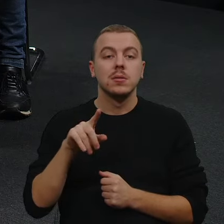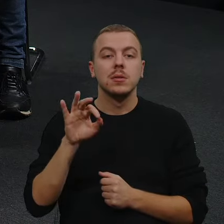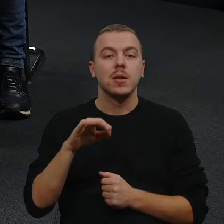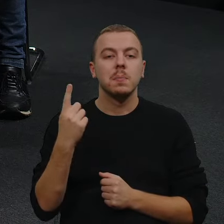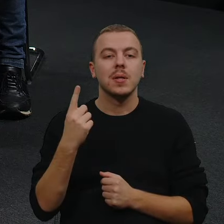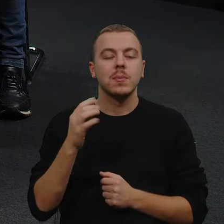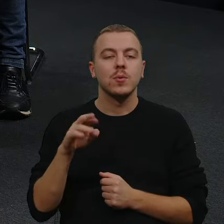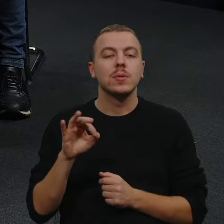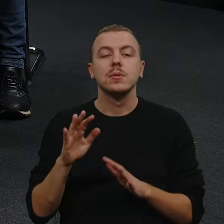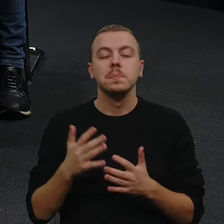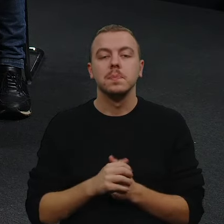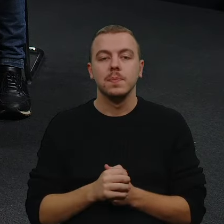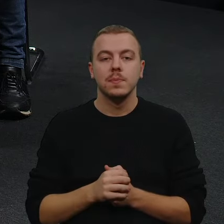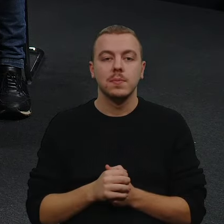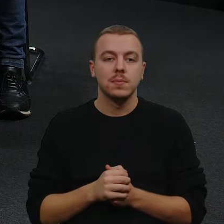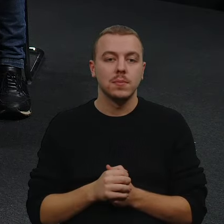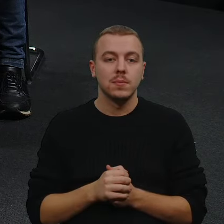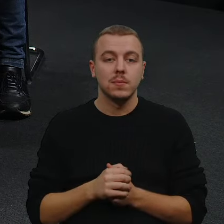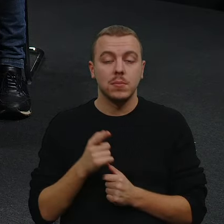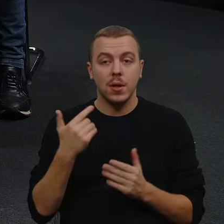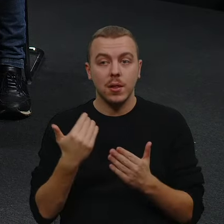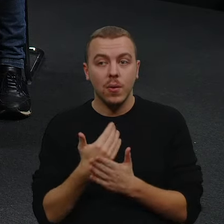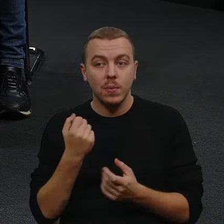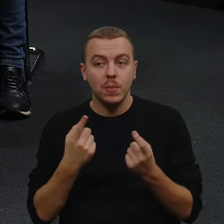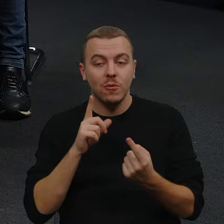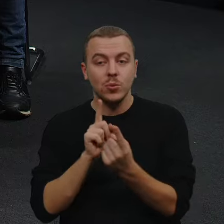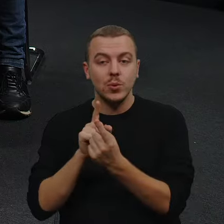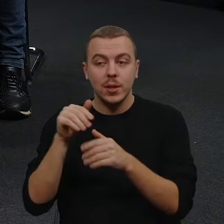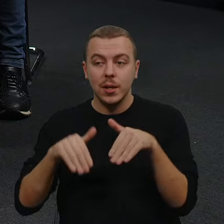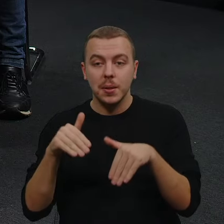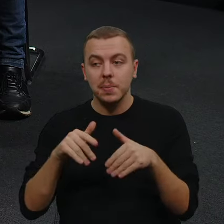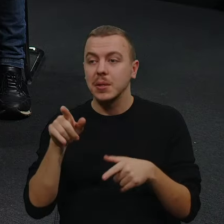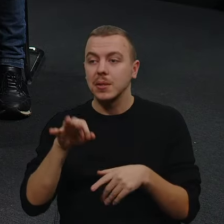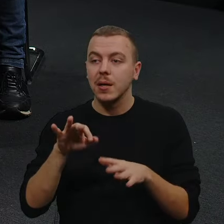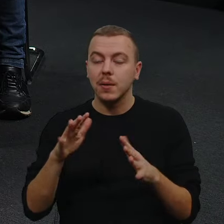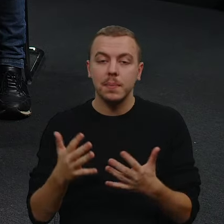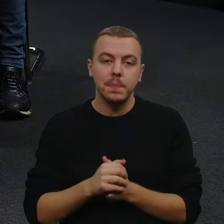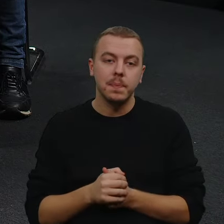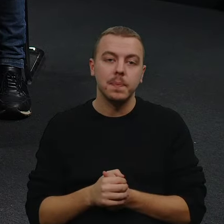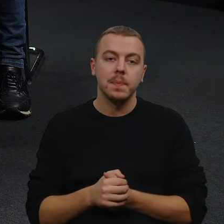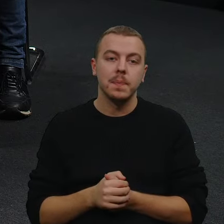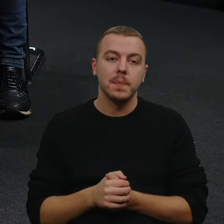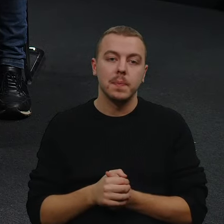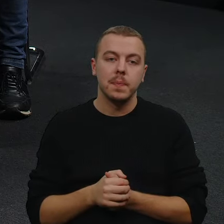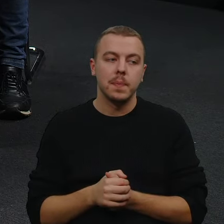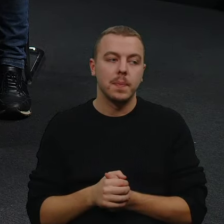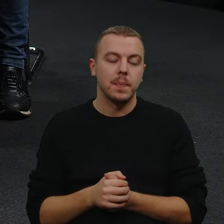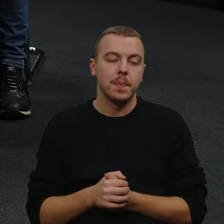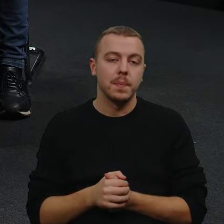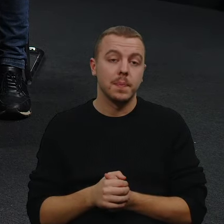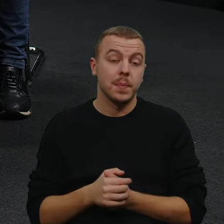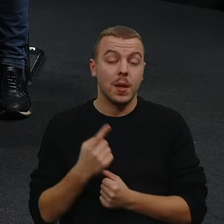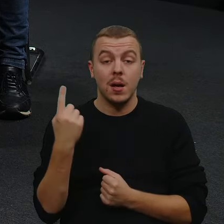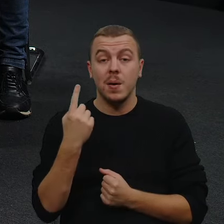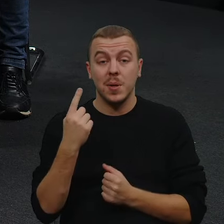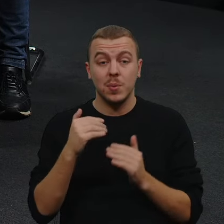ture? Ką naujo išgirdot susitikimuose su rinkėjais, kaip sekėsi? Galiu pasakyti, kad pirmajame